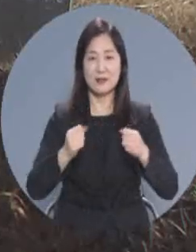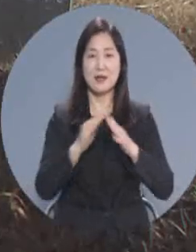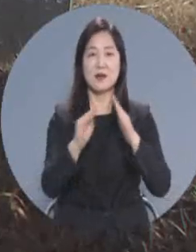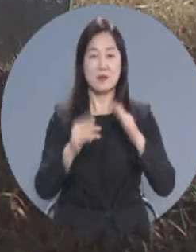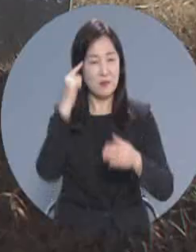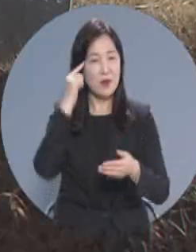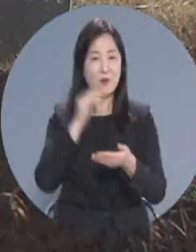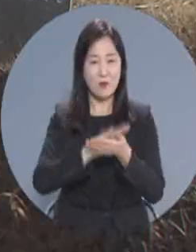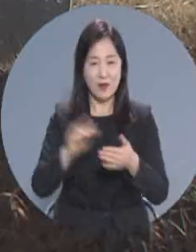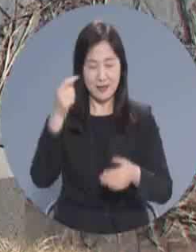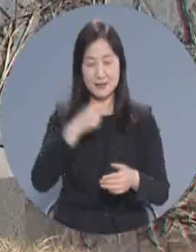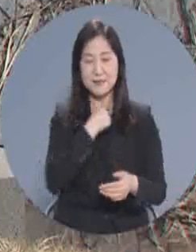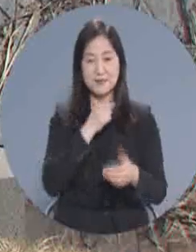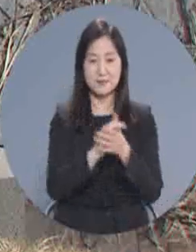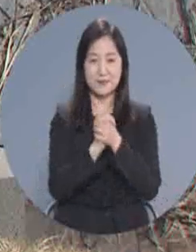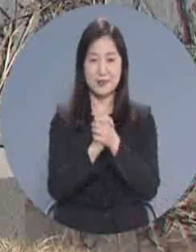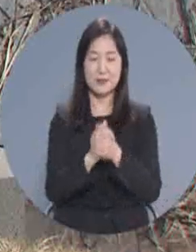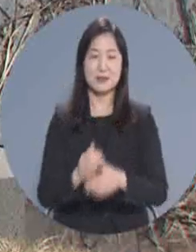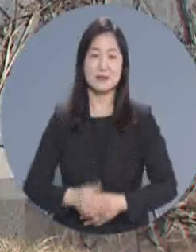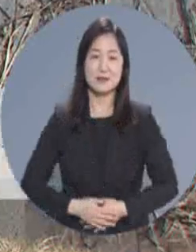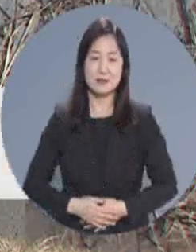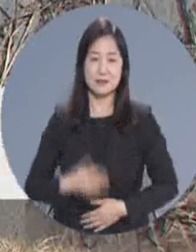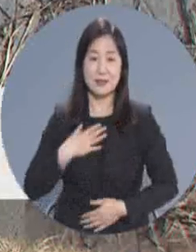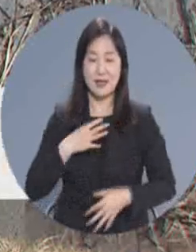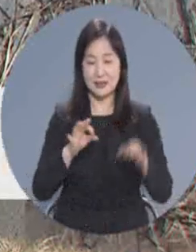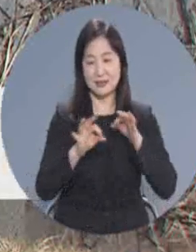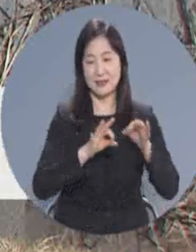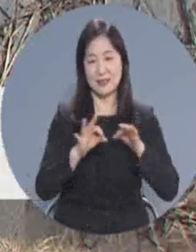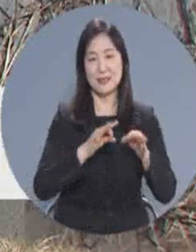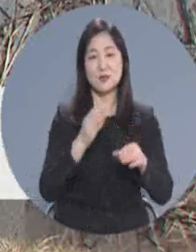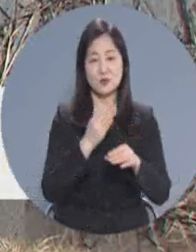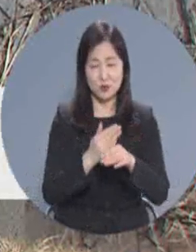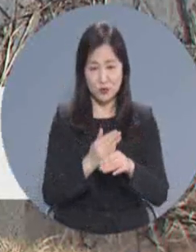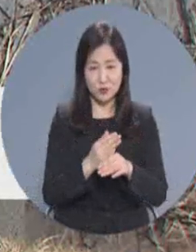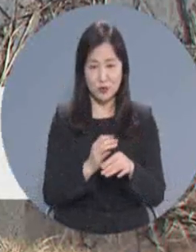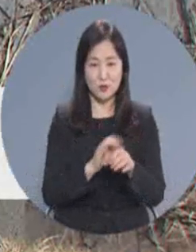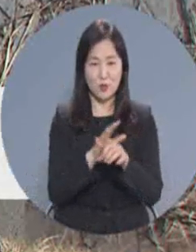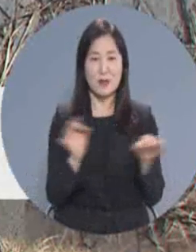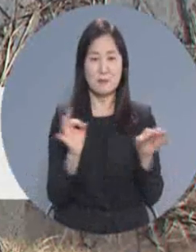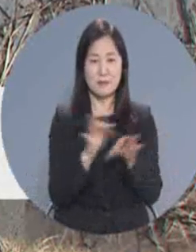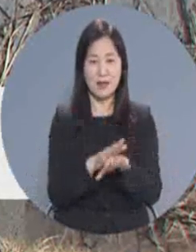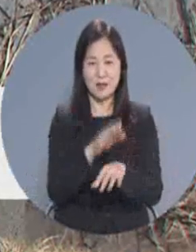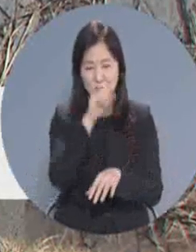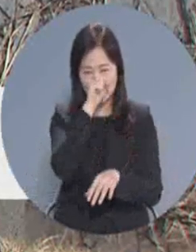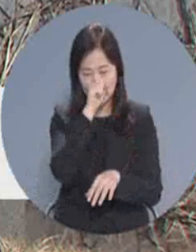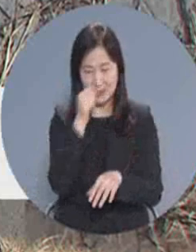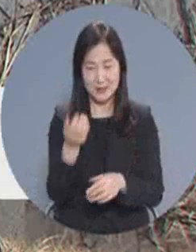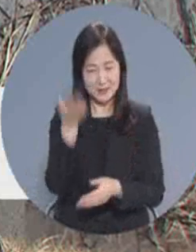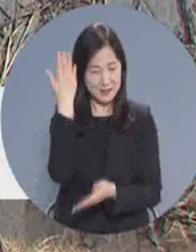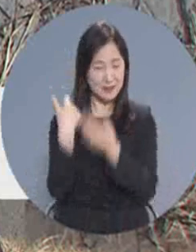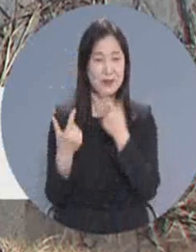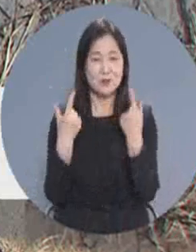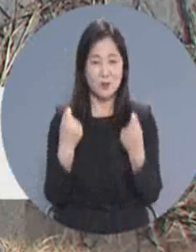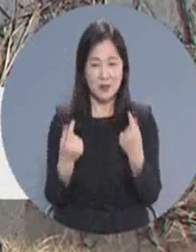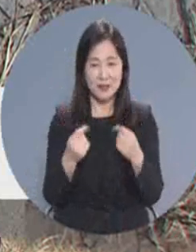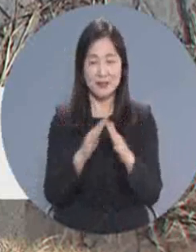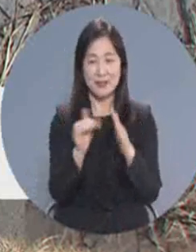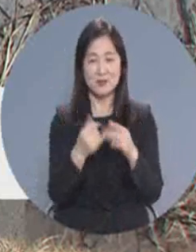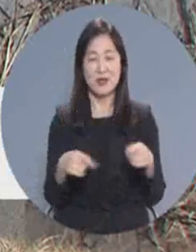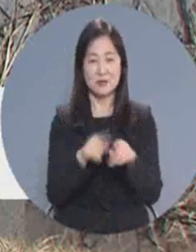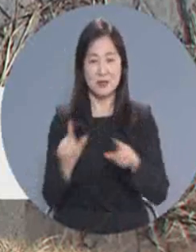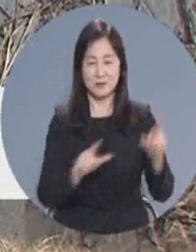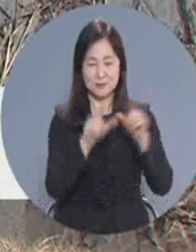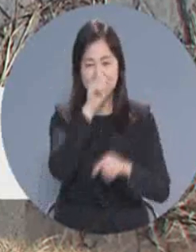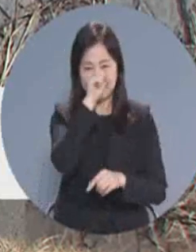평안을 기원합니다. 자영업을 하고 있는데 얼른 코로나가 끝나서 예전처럼 가족들과 잘